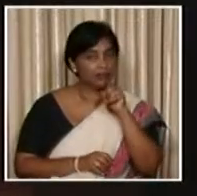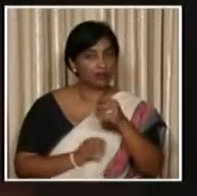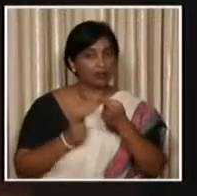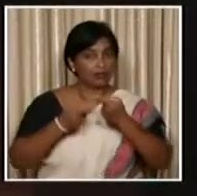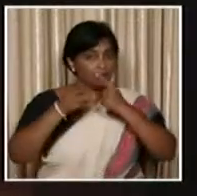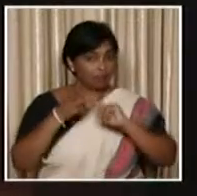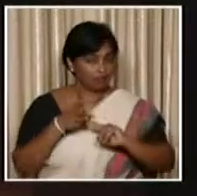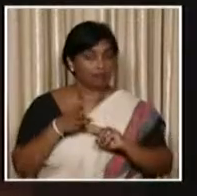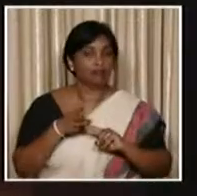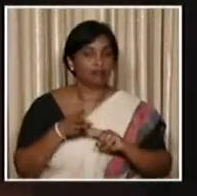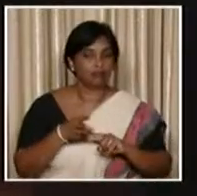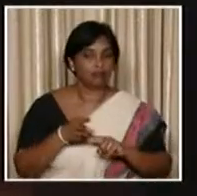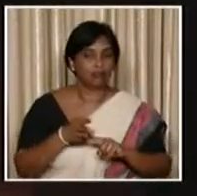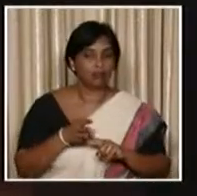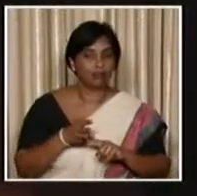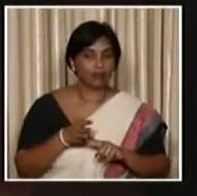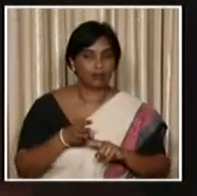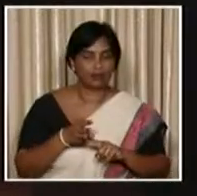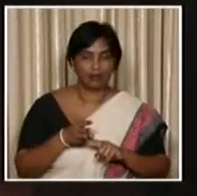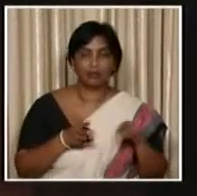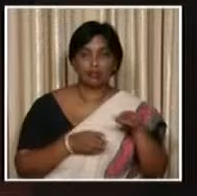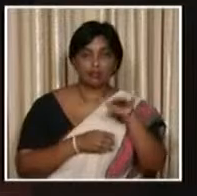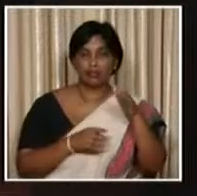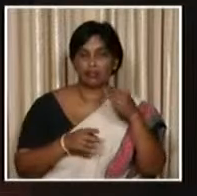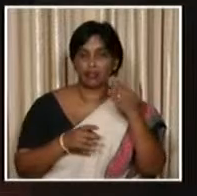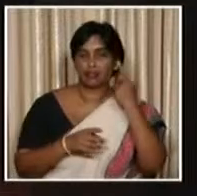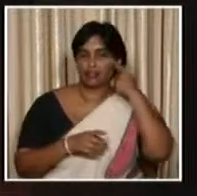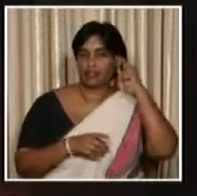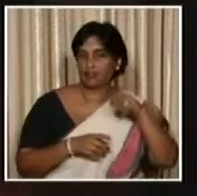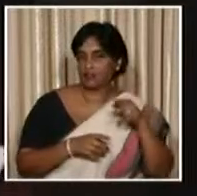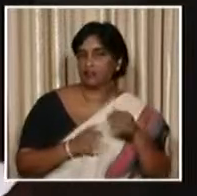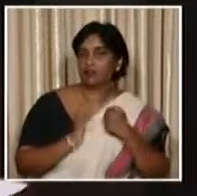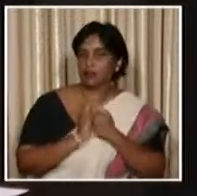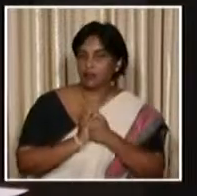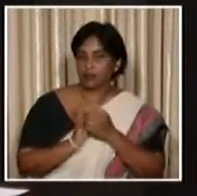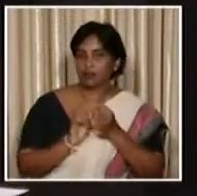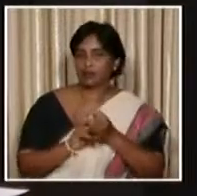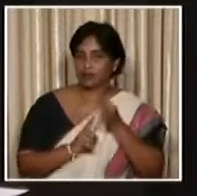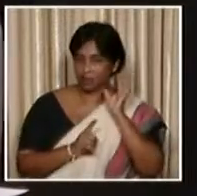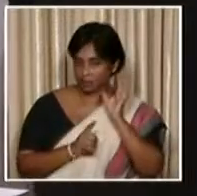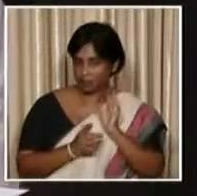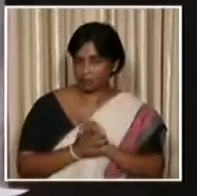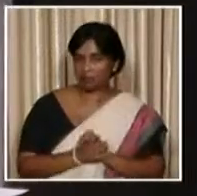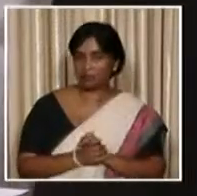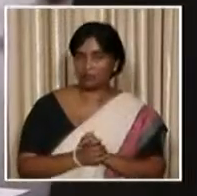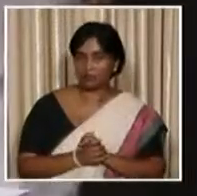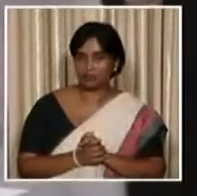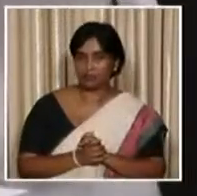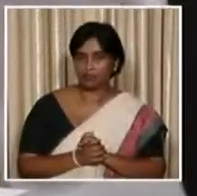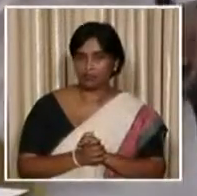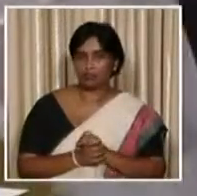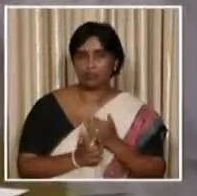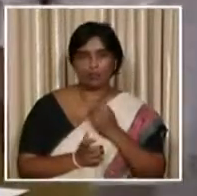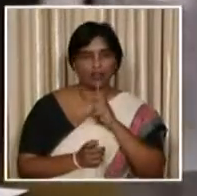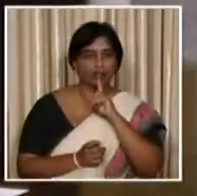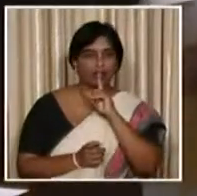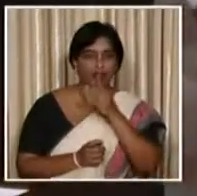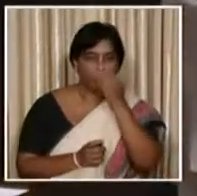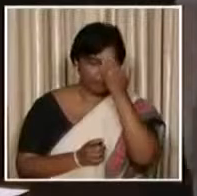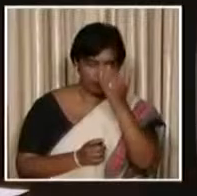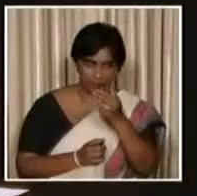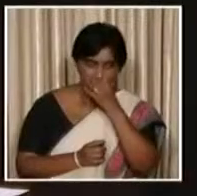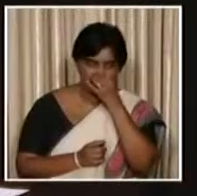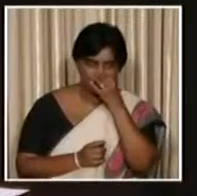ඊළඟ පොයින්ට් එක පබ්ලික් ට්‍රස්ට් එක ගැන දැන් ගරු ජනාධිපතිතුමනි මට කියන්න කරුණා